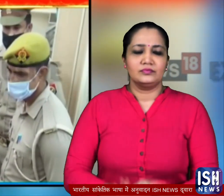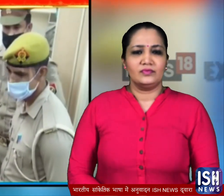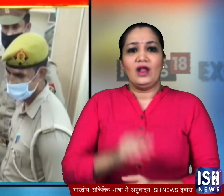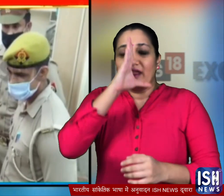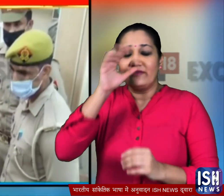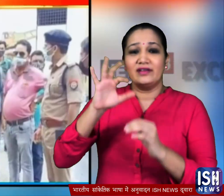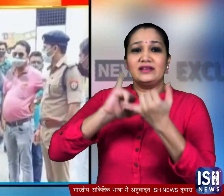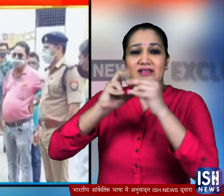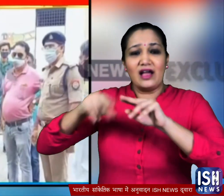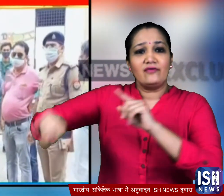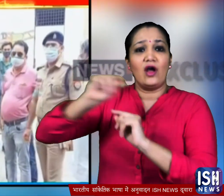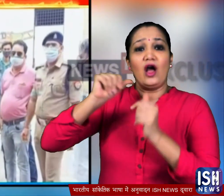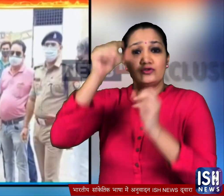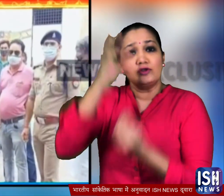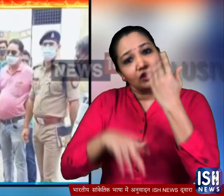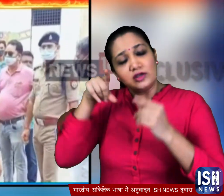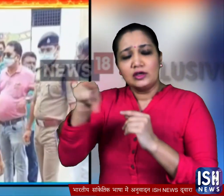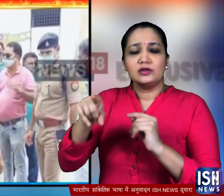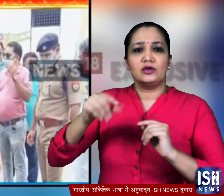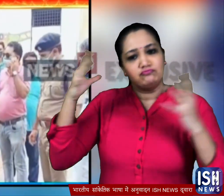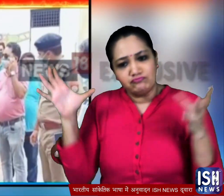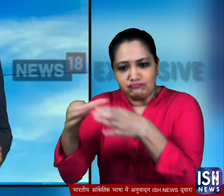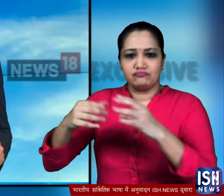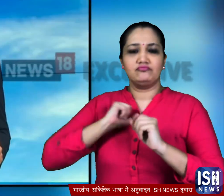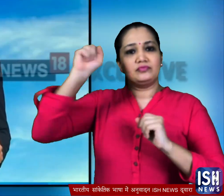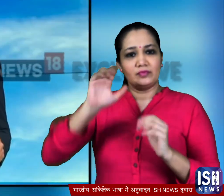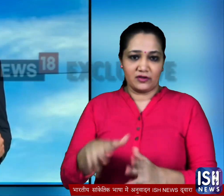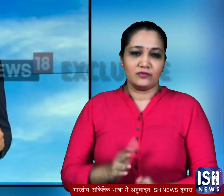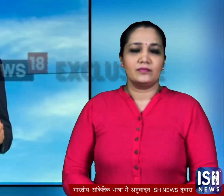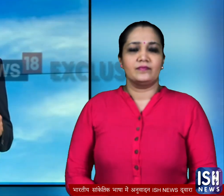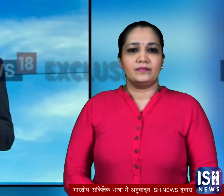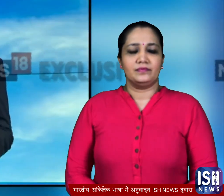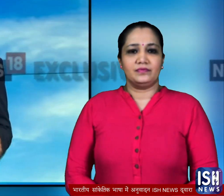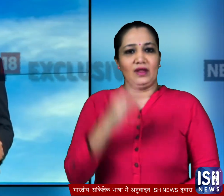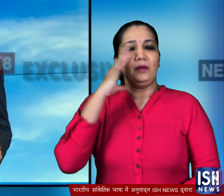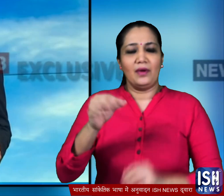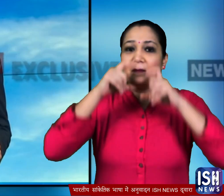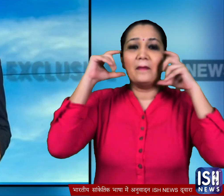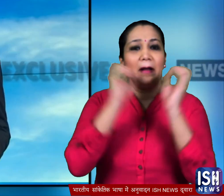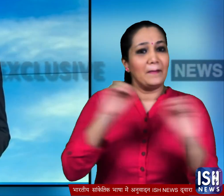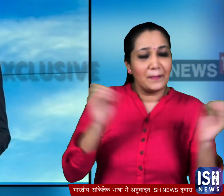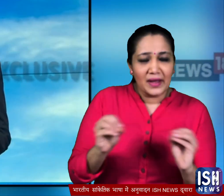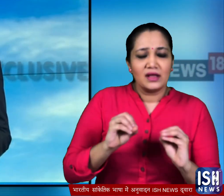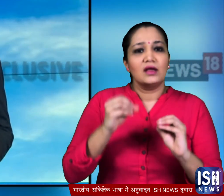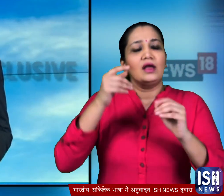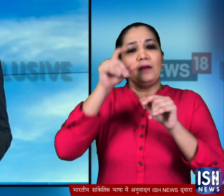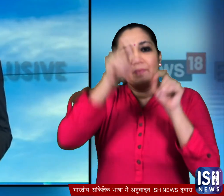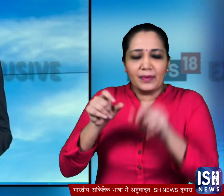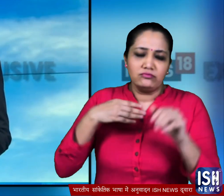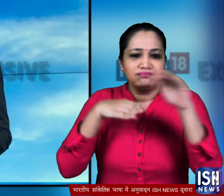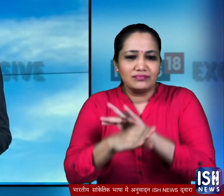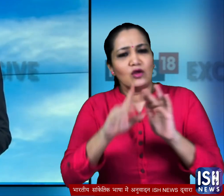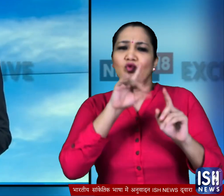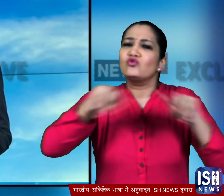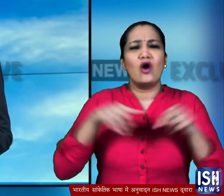रेलवे कर्मचारियों की एसोसिएशन भी घटना के विरोध में एकजुट हो रही है। बात की एक बात यह कि मास्क न लगाने पर किसी को रोकने टोकने में